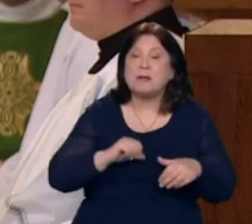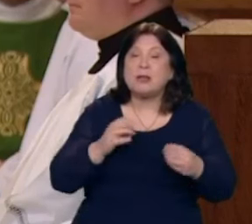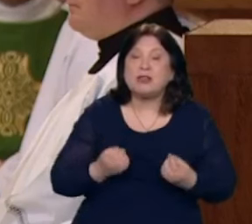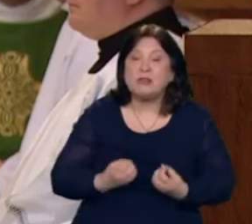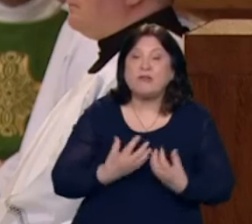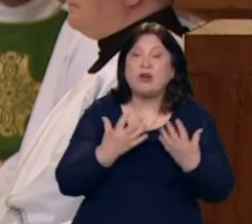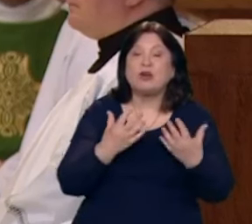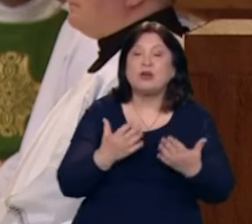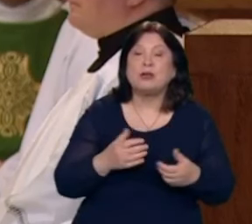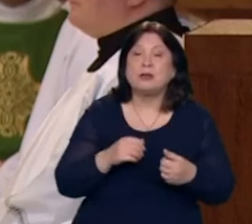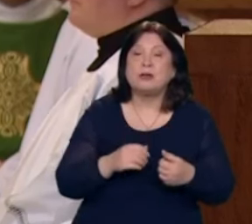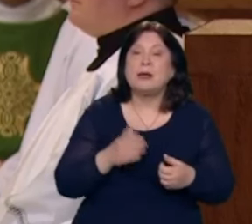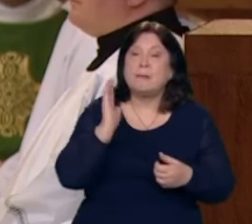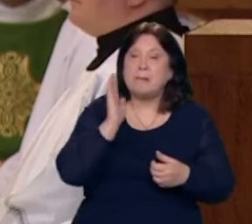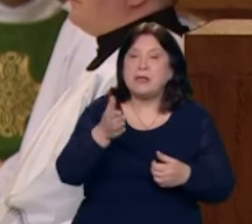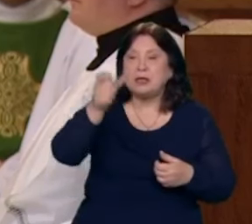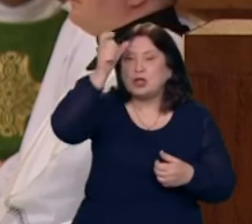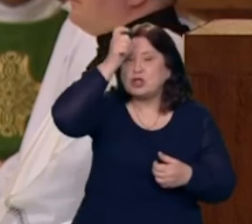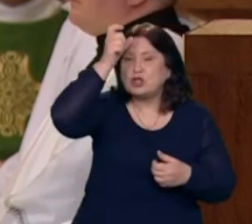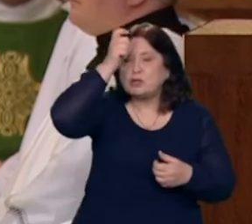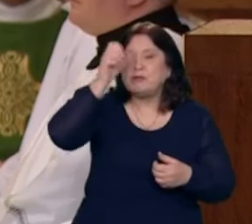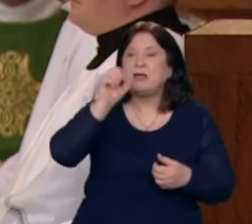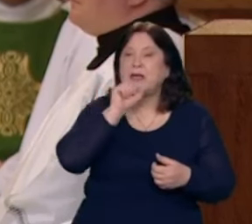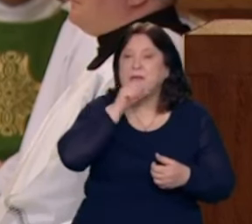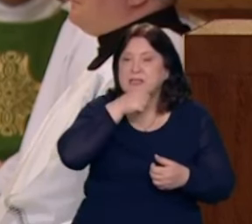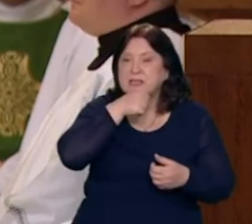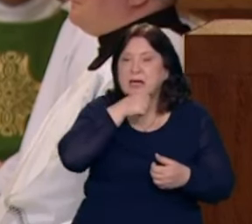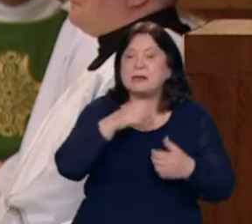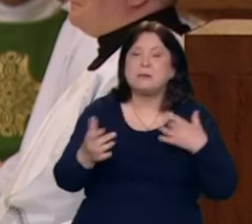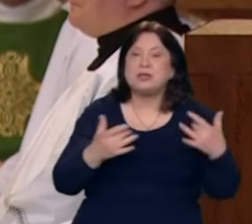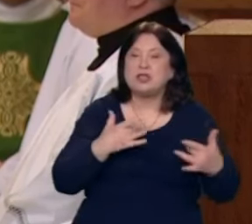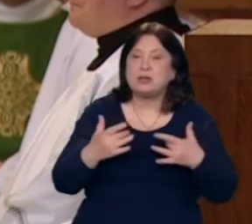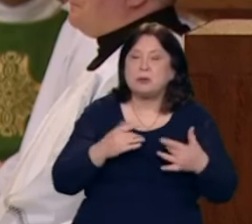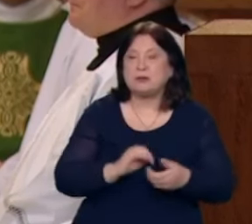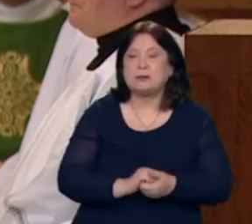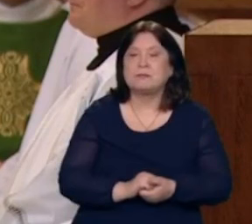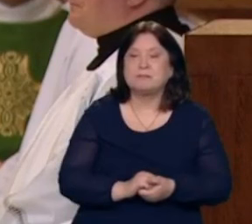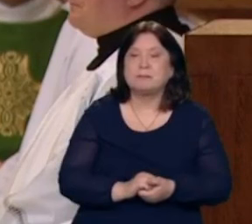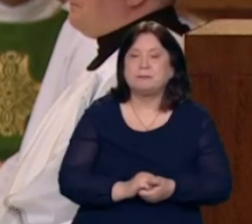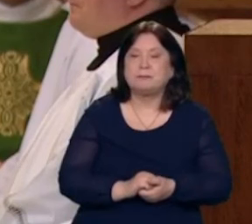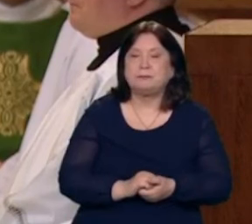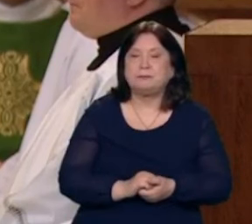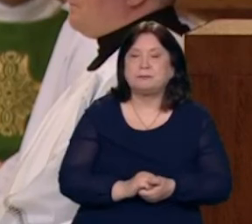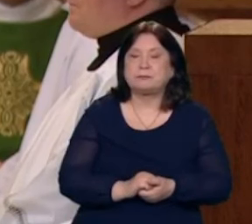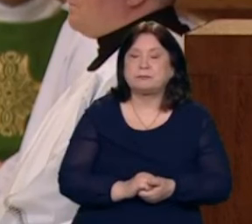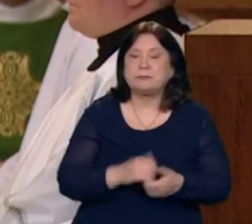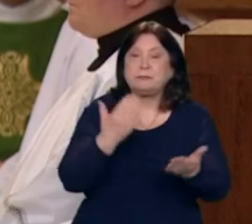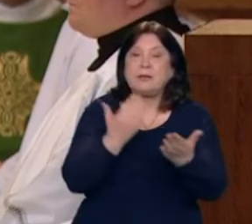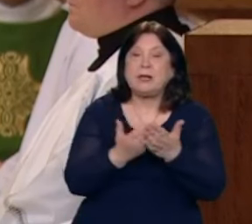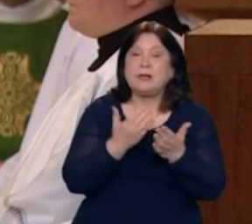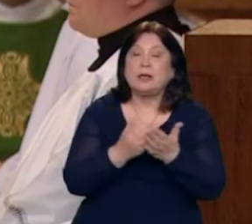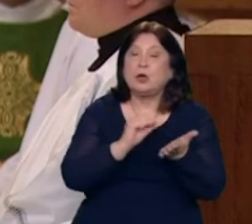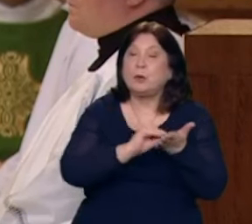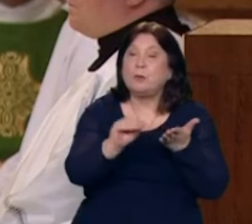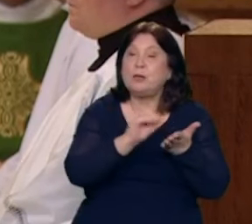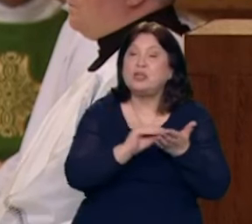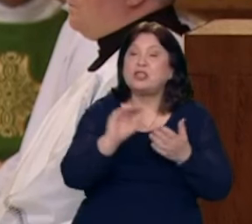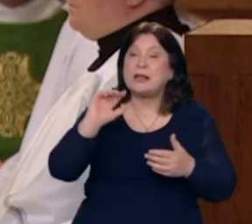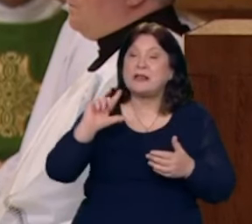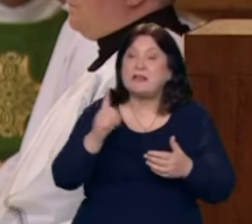siebor będąc człowiekiem starym i cierpiącym i dlatego pisz te